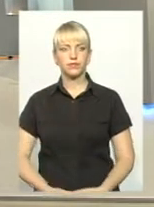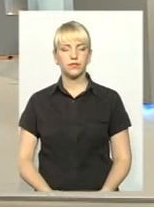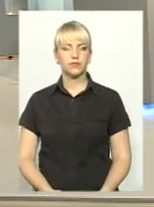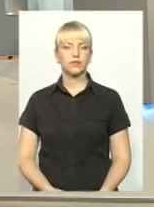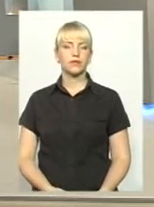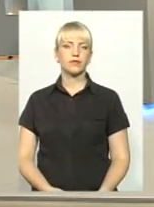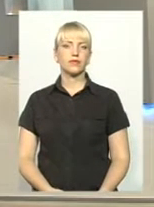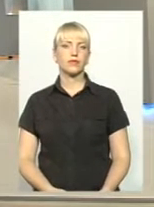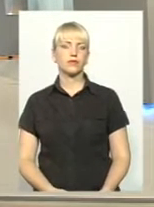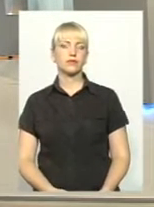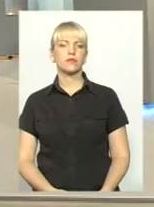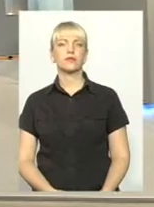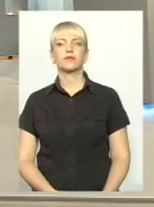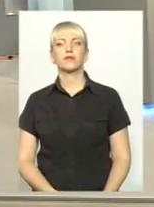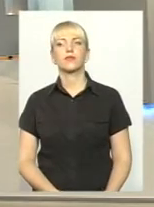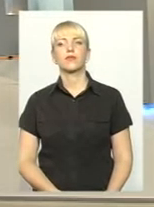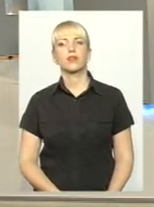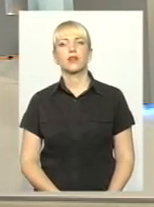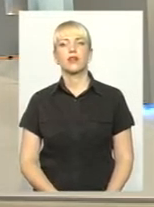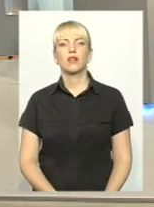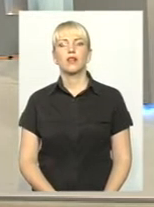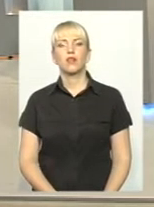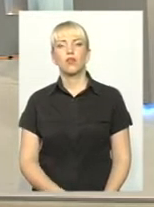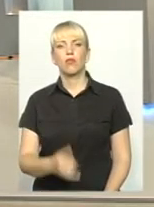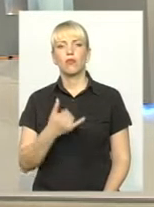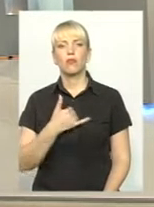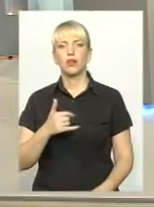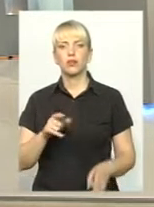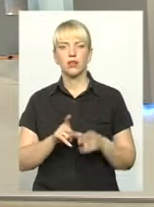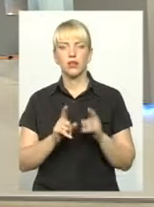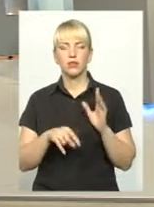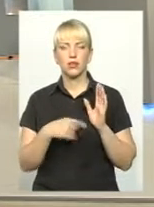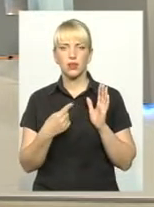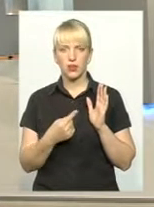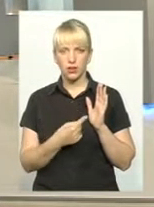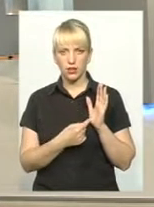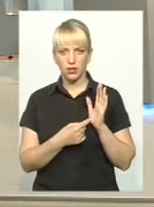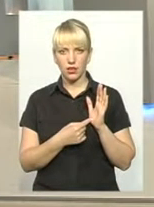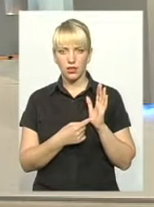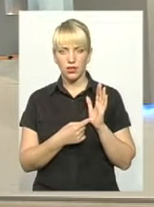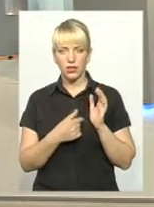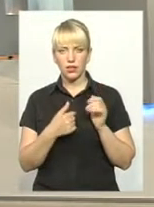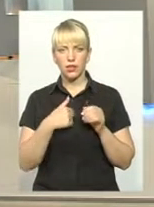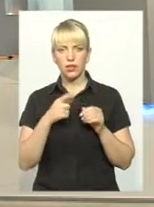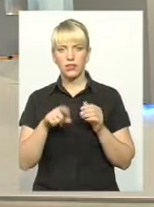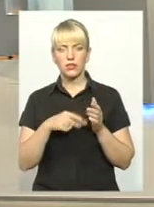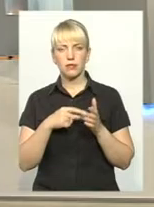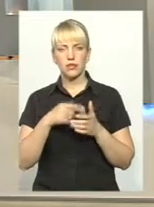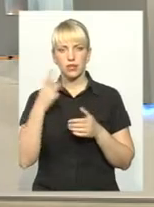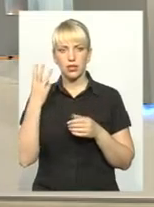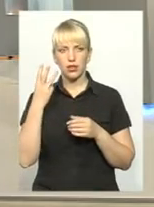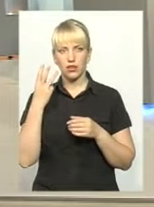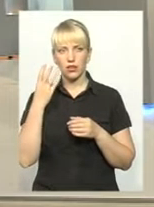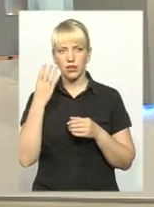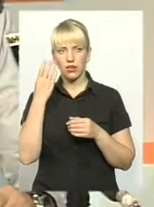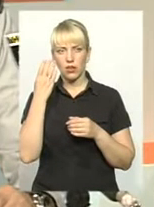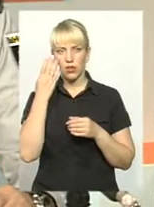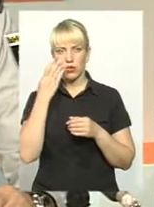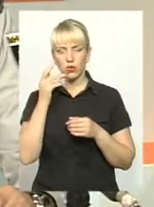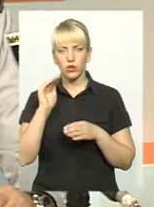Доброго дня. Доброго здоров'я. У мене таке питання. Хмельницького. Коли заберуть стихійну